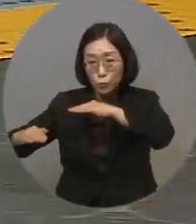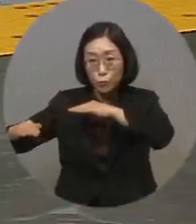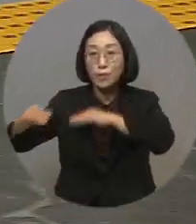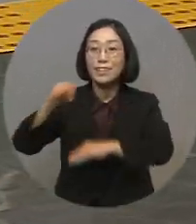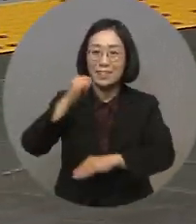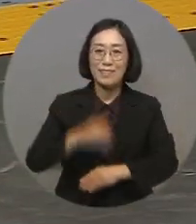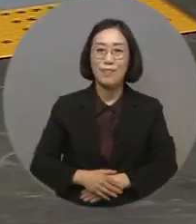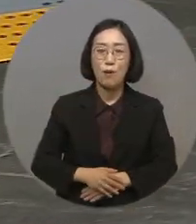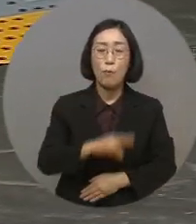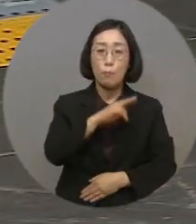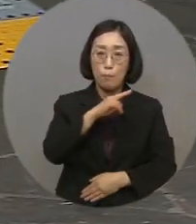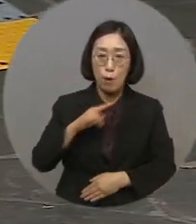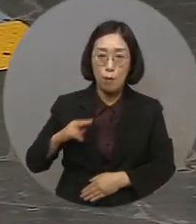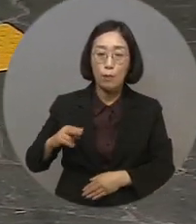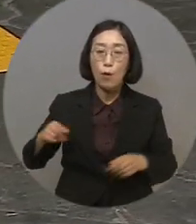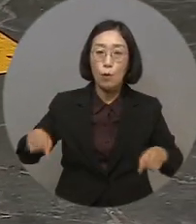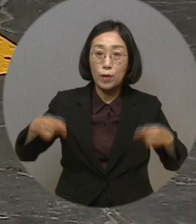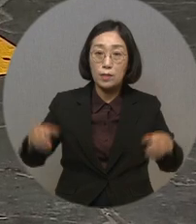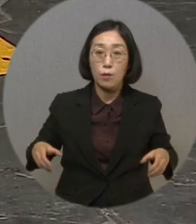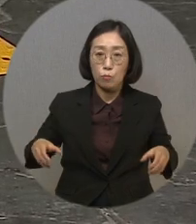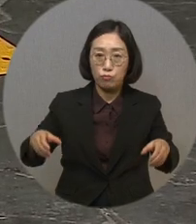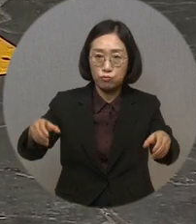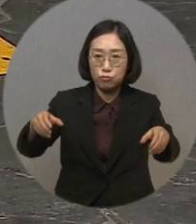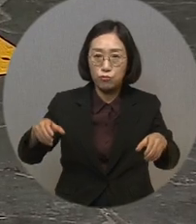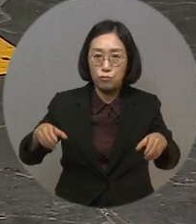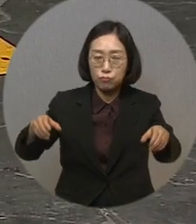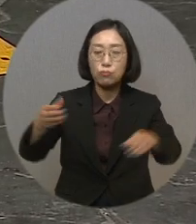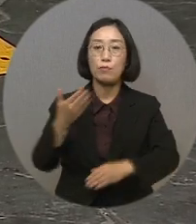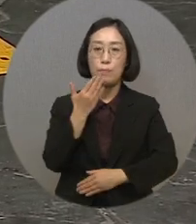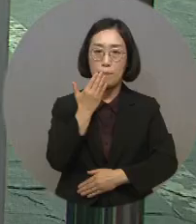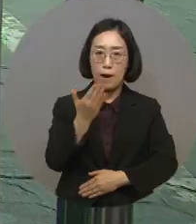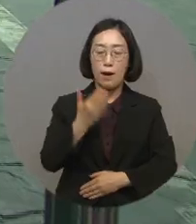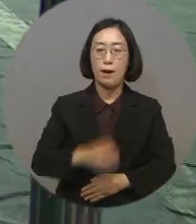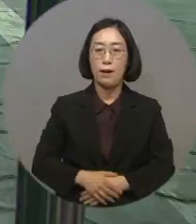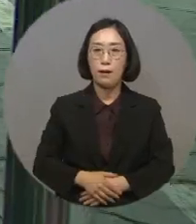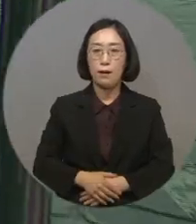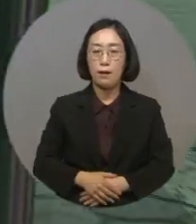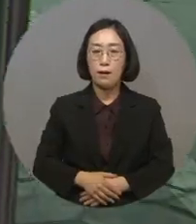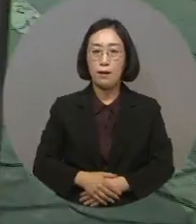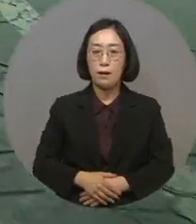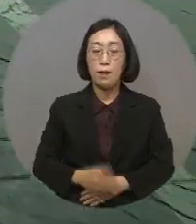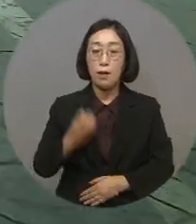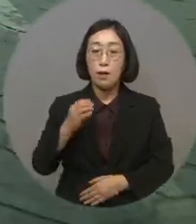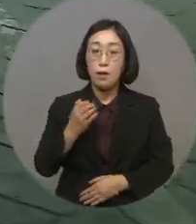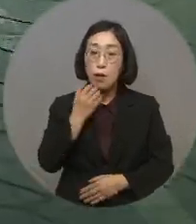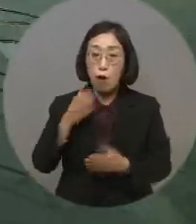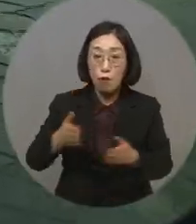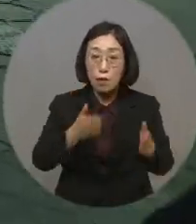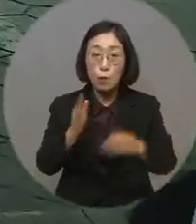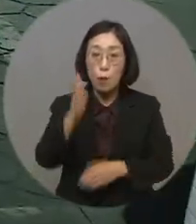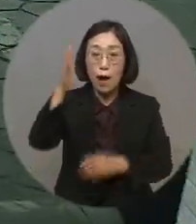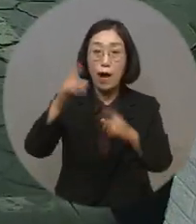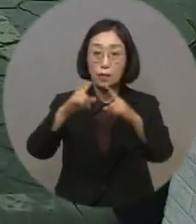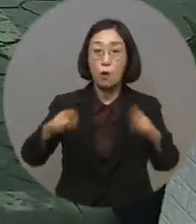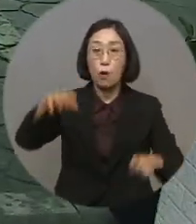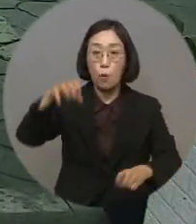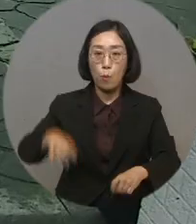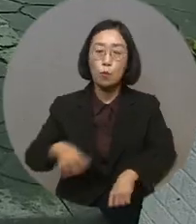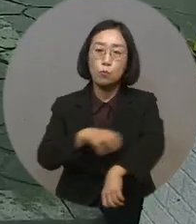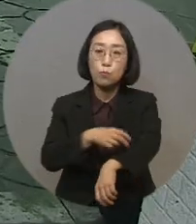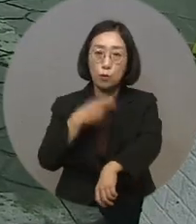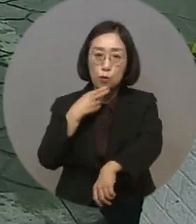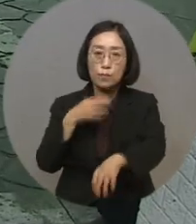경사로가 놓여 있어 휠체어도 쉽게 들어갈 수 있습니다. 바로 경기도 화성시에 생겨난 무장애